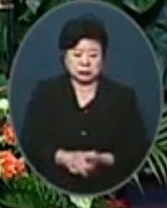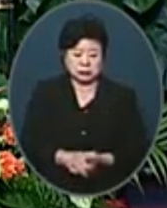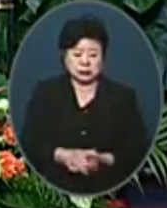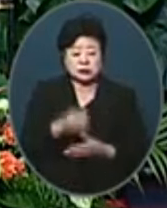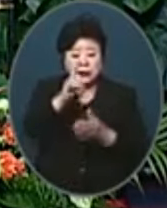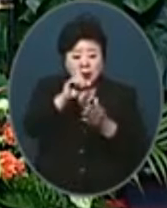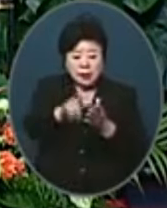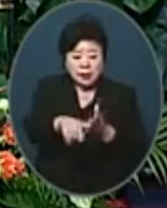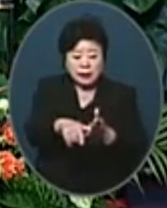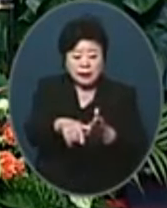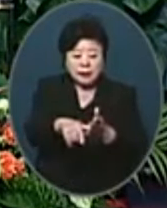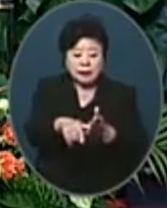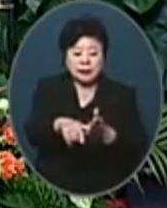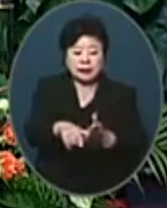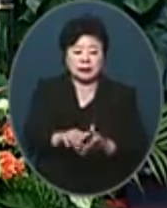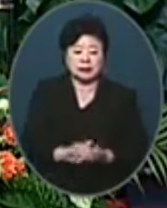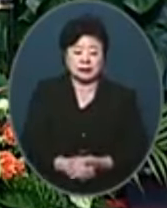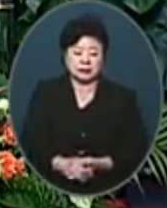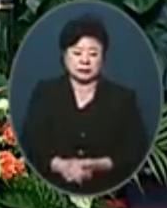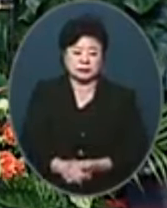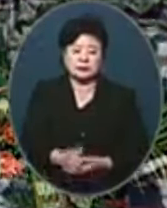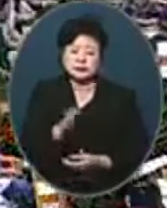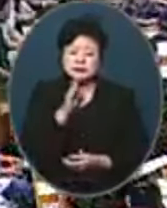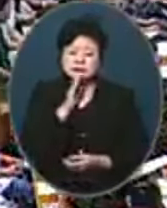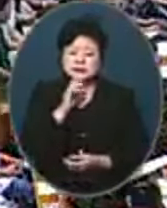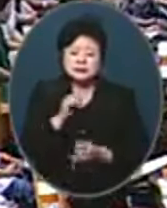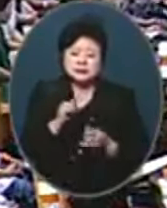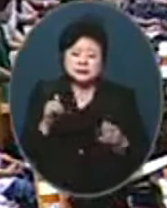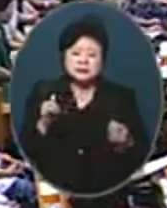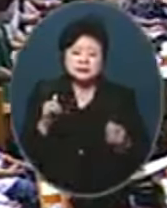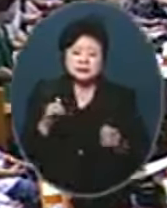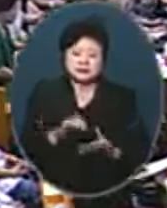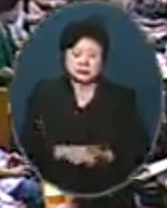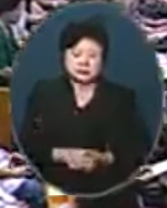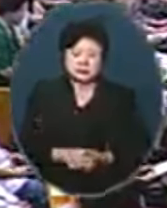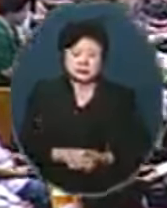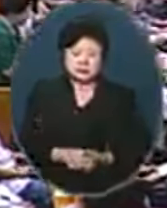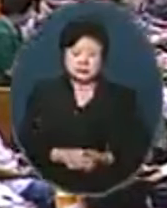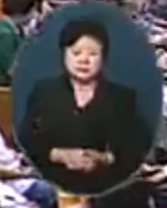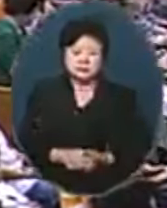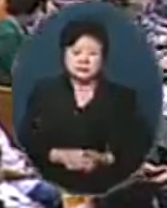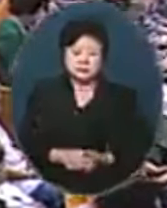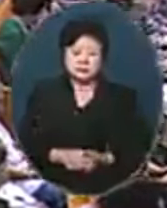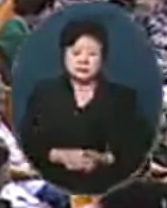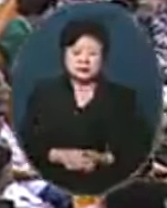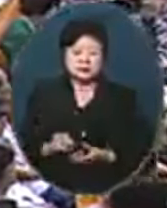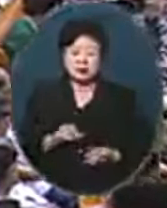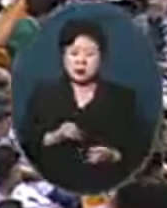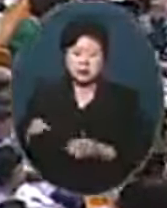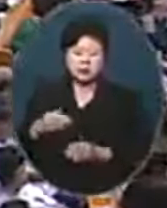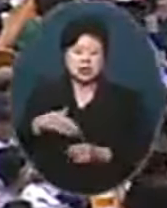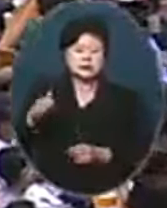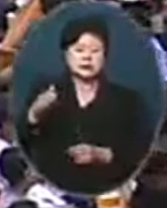당시 이 조난자를 지나갔던 등반팀들은